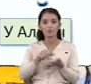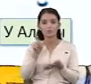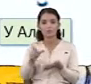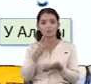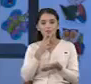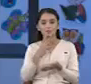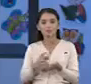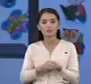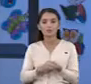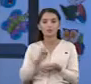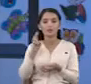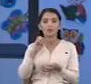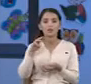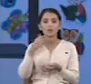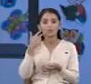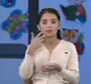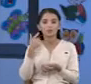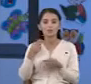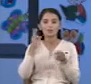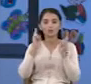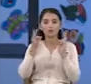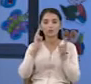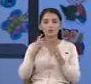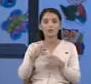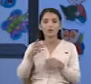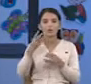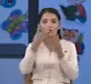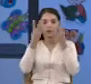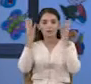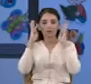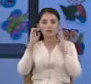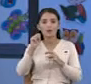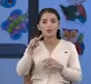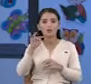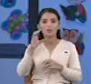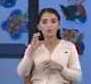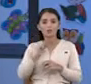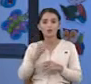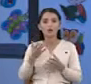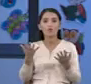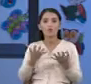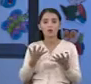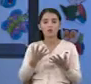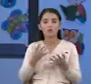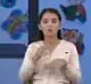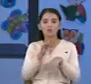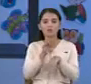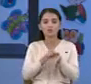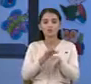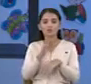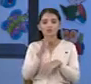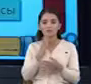героев. Кота, кролика, королеву и Алису. А у кого